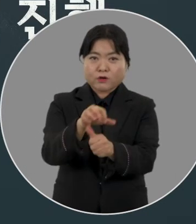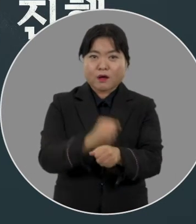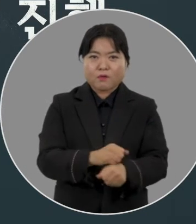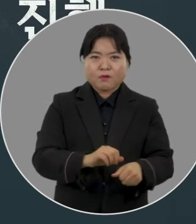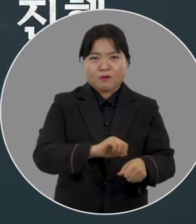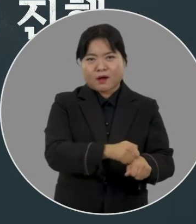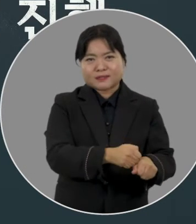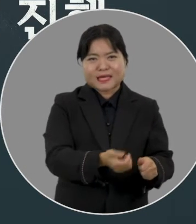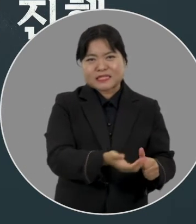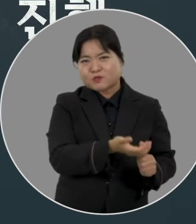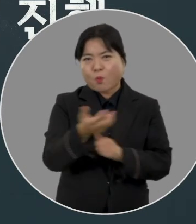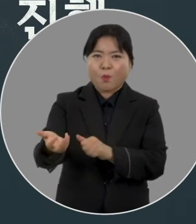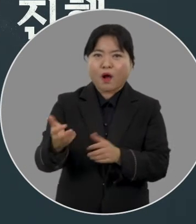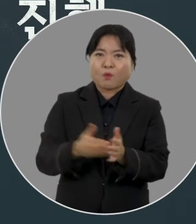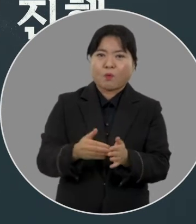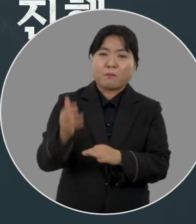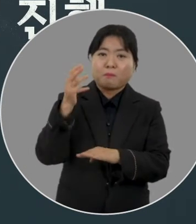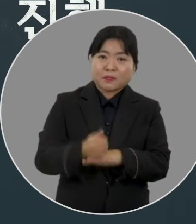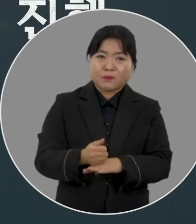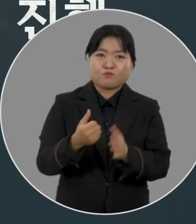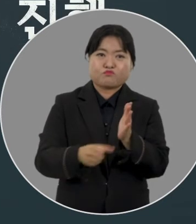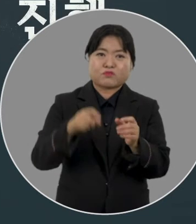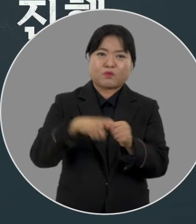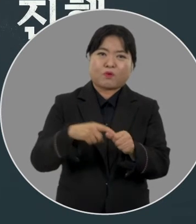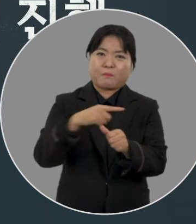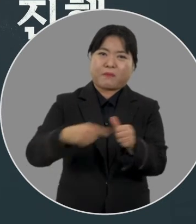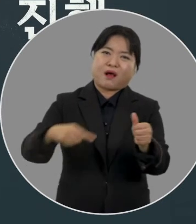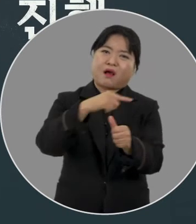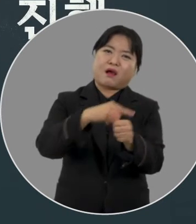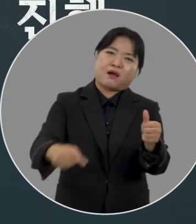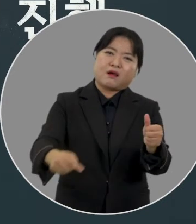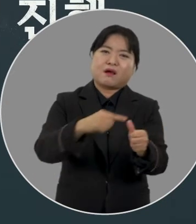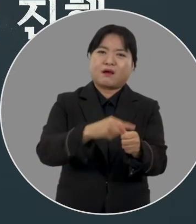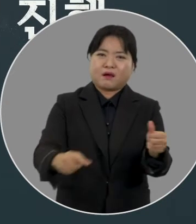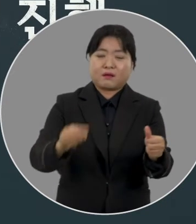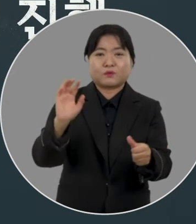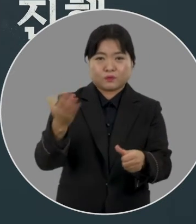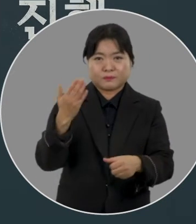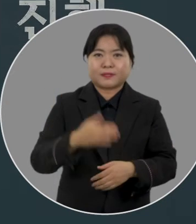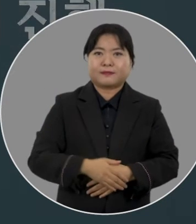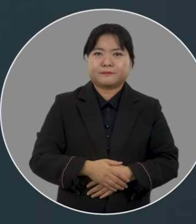강제 이송하고 마지막으로는 물리적으로 파괴하는 것밖에 남아있지 않게